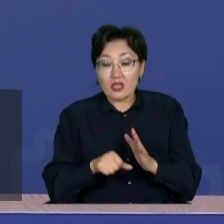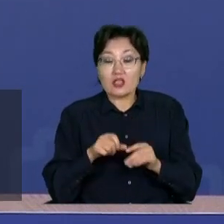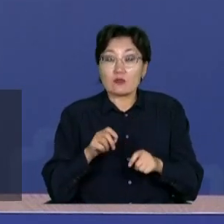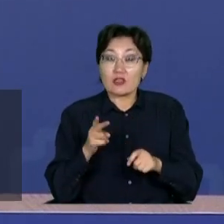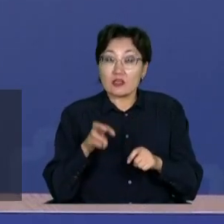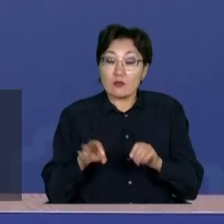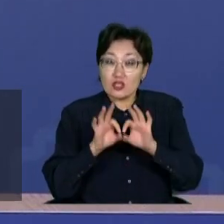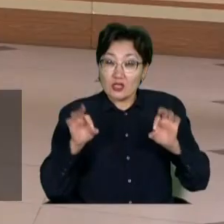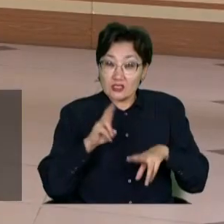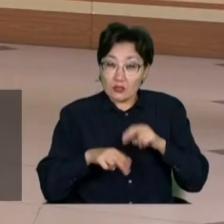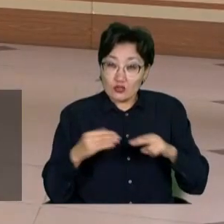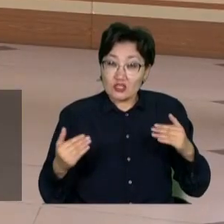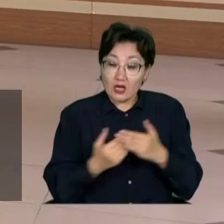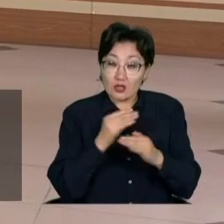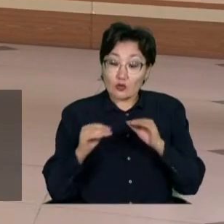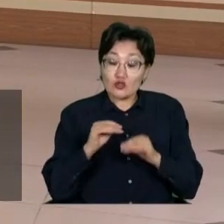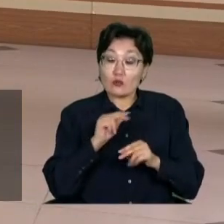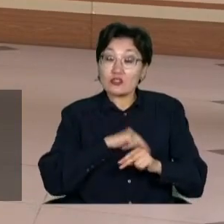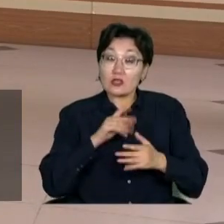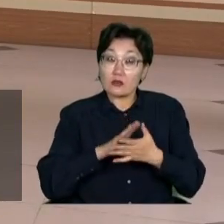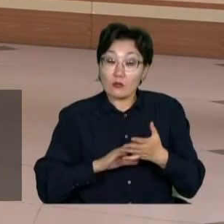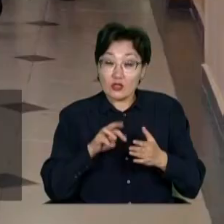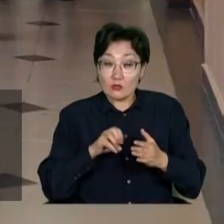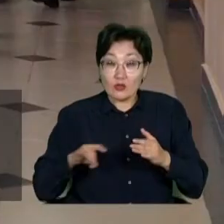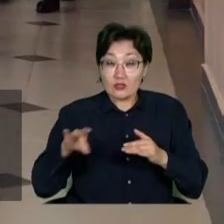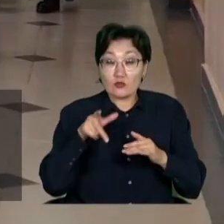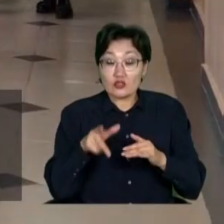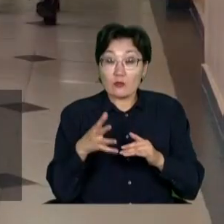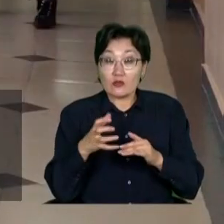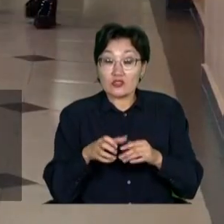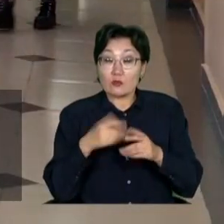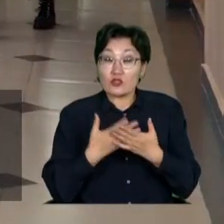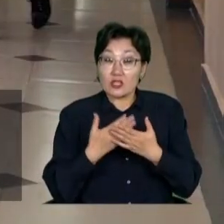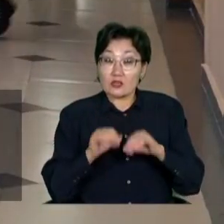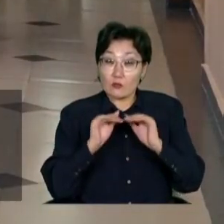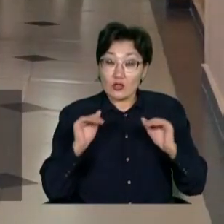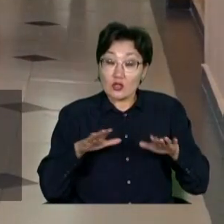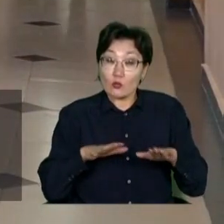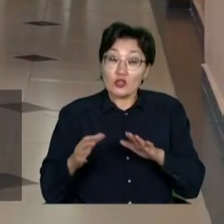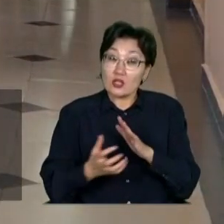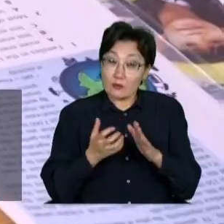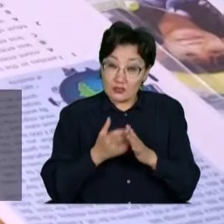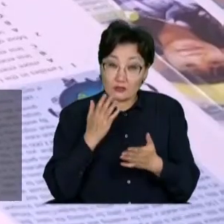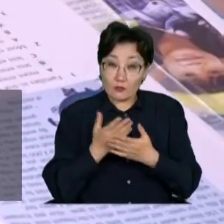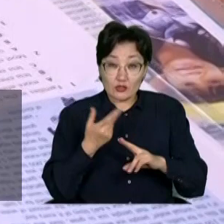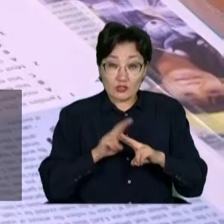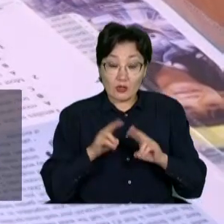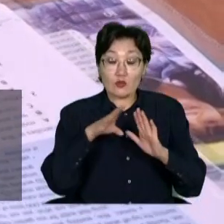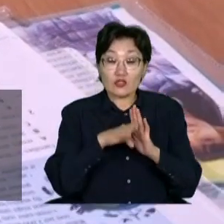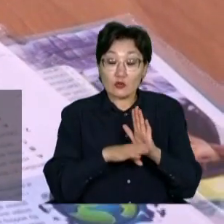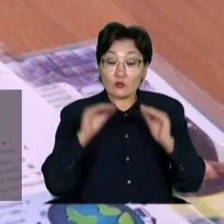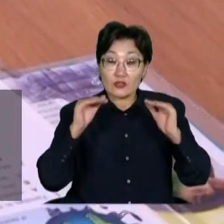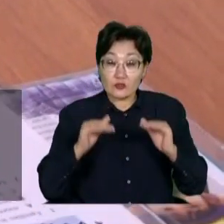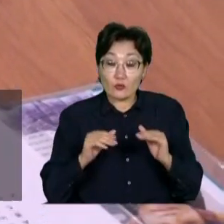жаңарту жұмыстары жүргізілуде. Медеу ауданында 3500-ге жуық оқушы орны тапшылығы бар. Аталған көрсеткішті